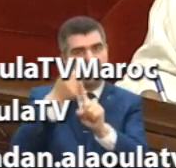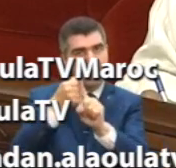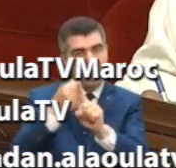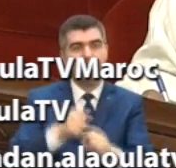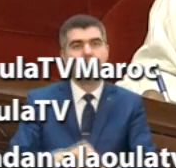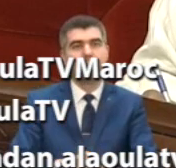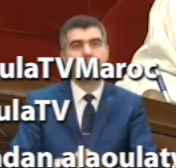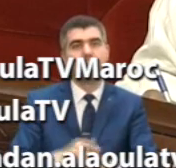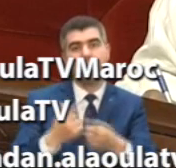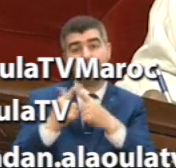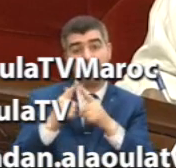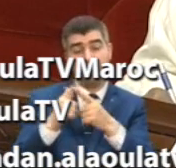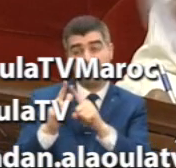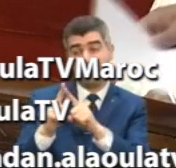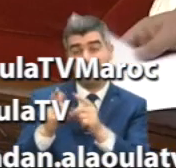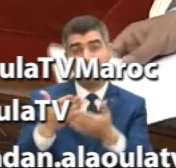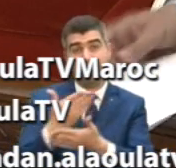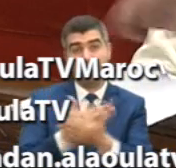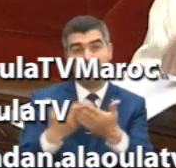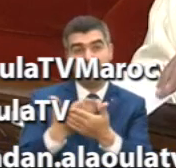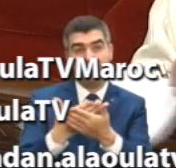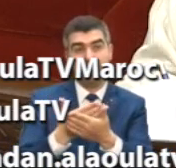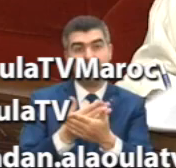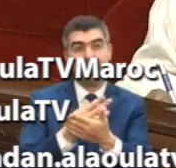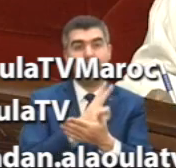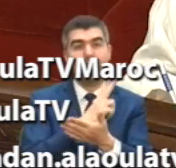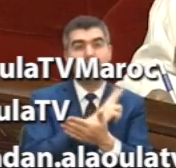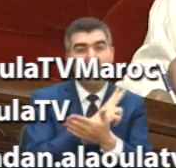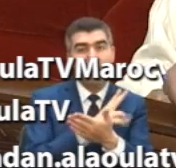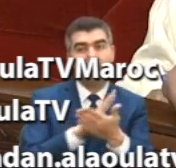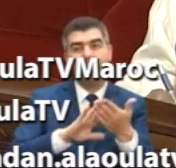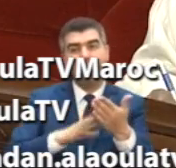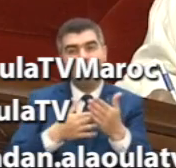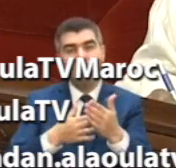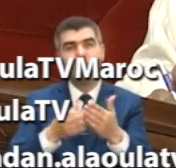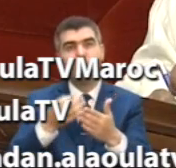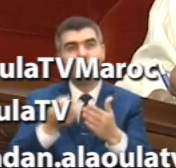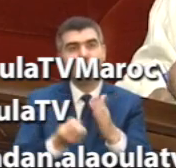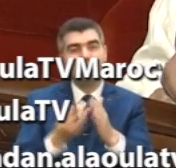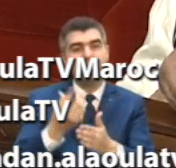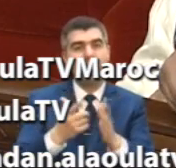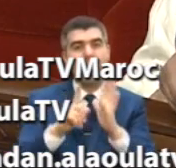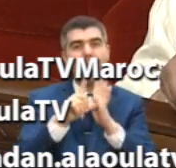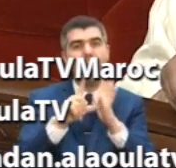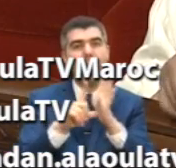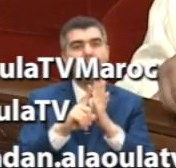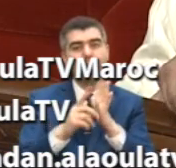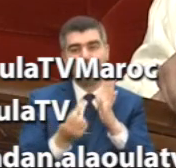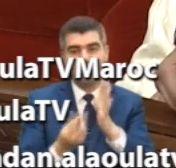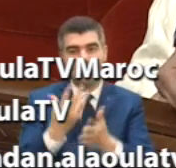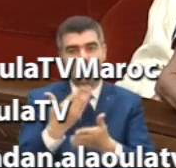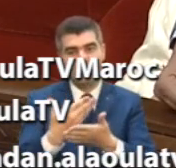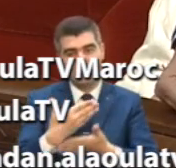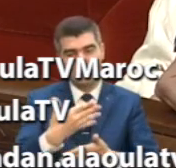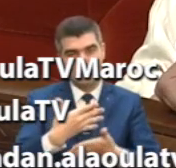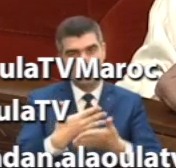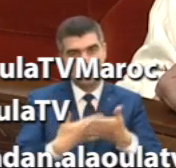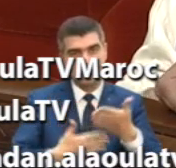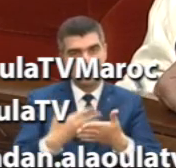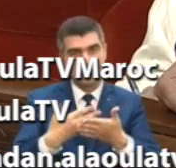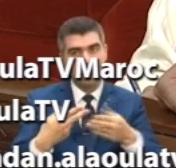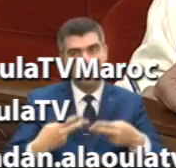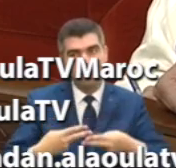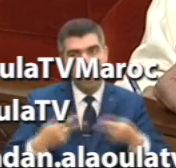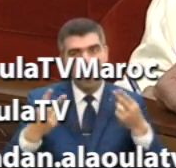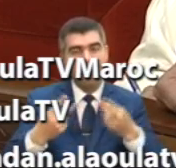مستوى مختلف مكونات المنظومة التربوية الوطنية. ولا شك أن مشروع القانون إطار الذي سيعرض على